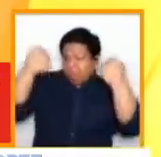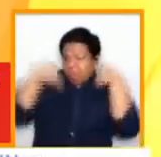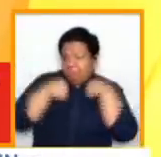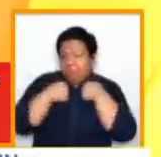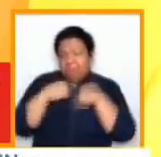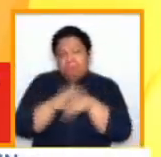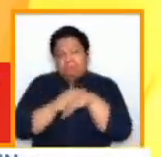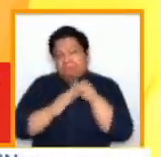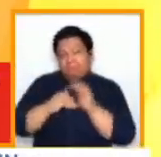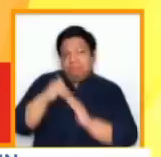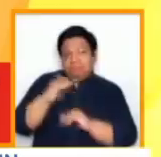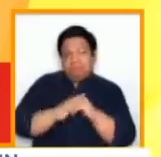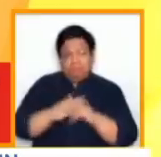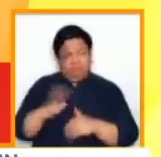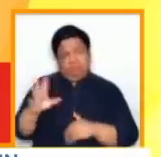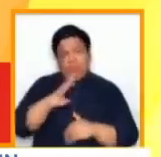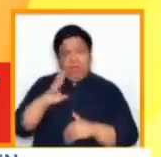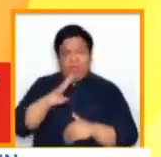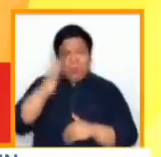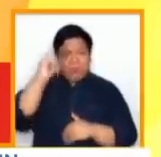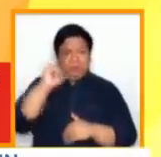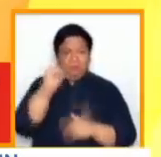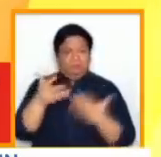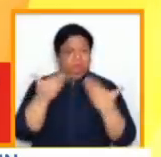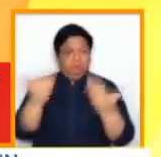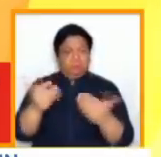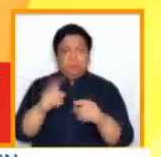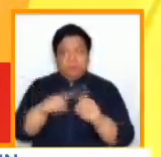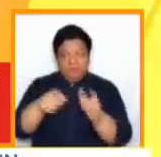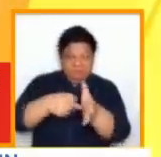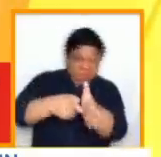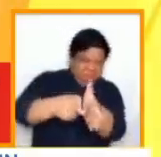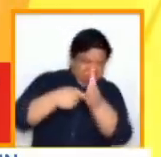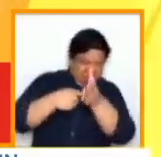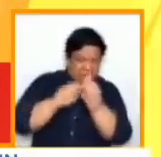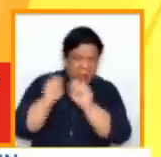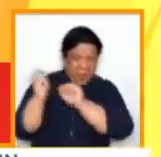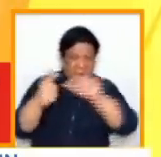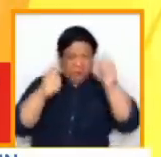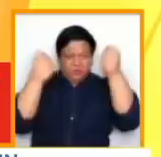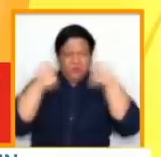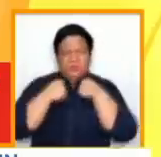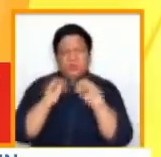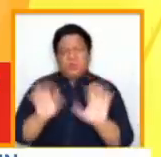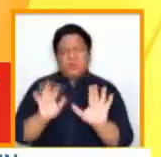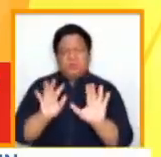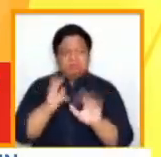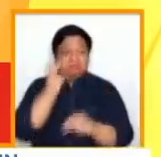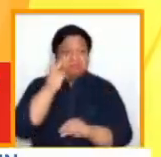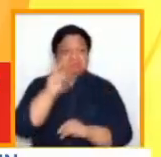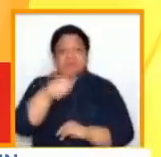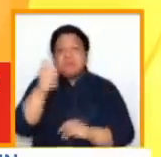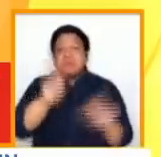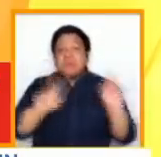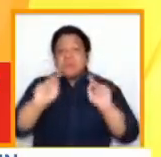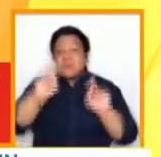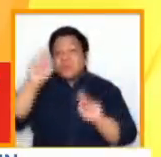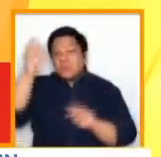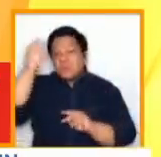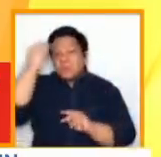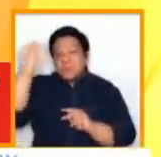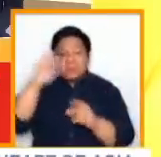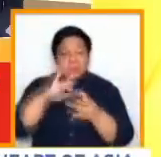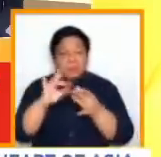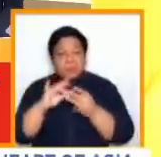kanya, pwede. Why not? Pero wag naman gawing mandatory sa lahat, di ba? Tingnan natin ating mga kapuso. Yes, pabor ba yan ng ating mga kapuso online,